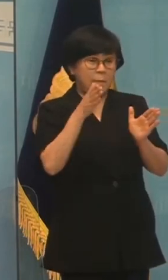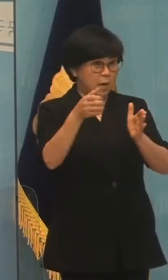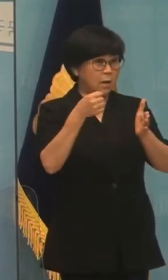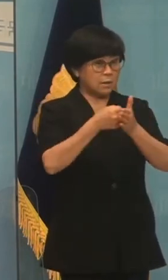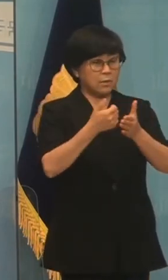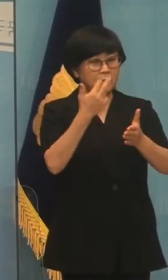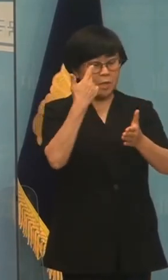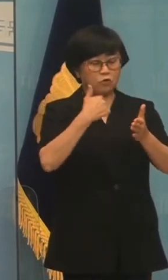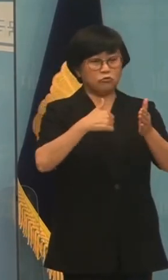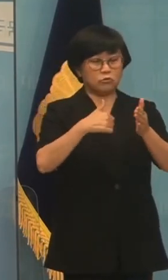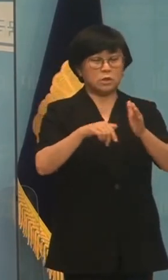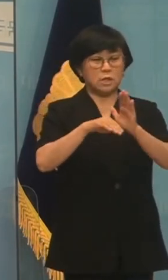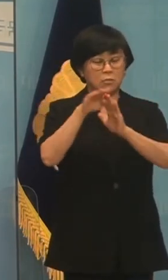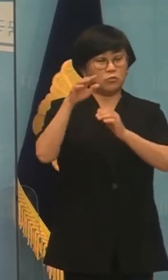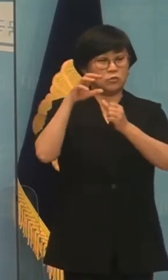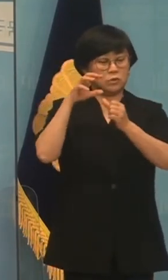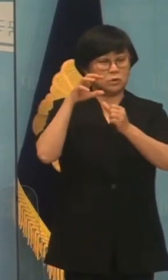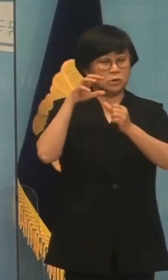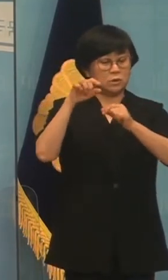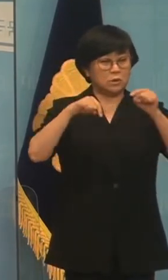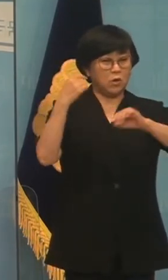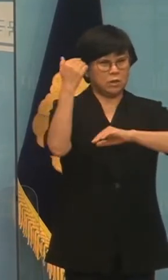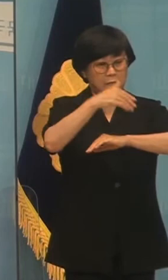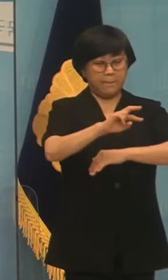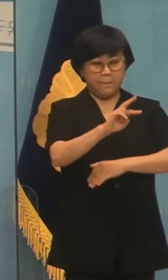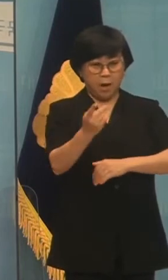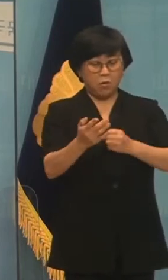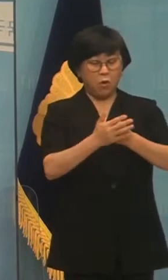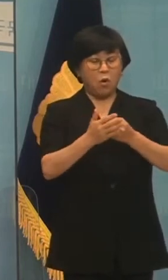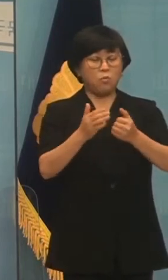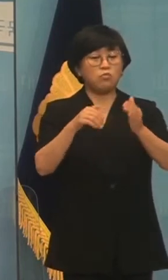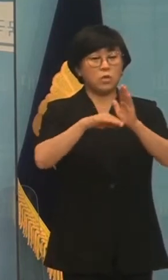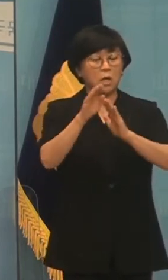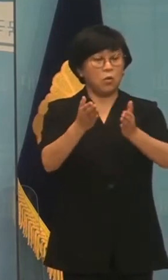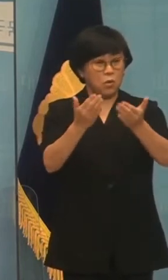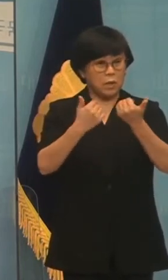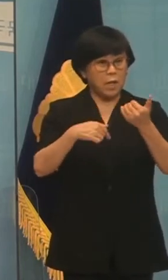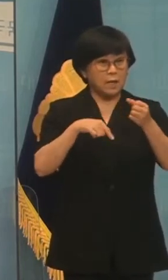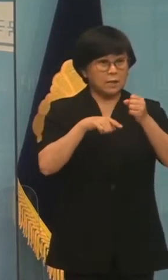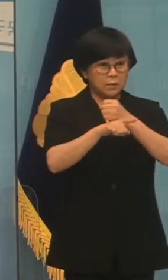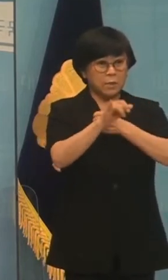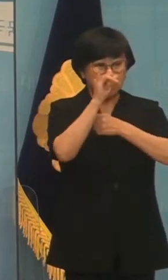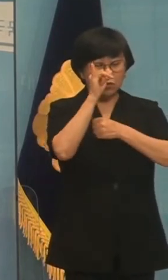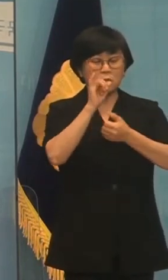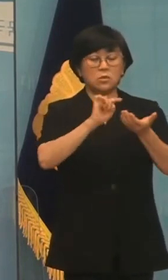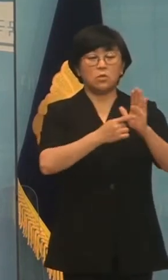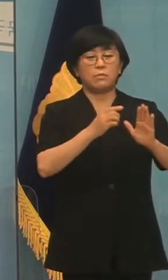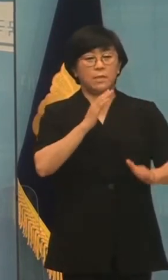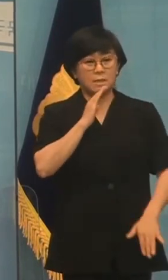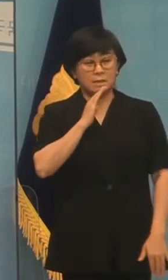미국 대북정책 전환과 북한을 대화 테이블로 불러들이기 위한 의미 있는 신호입니다.